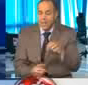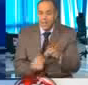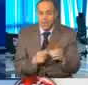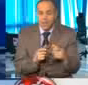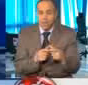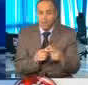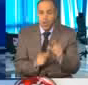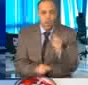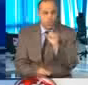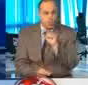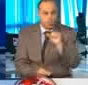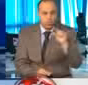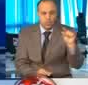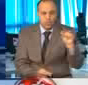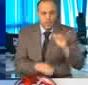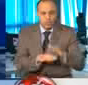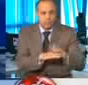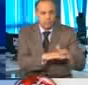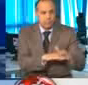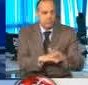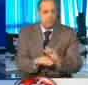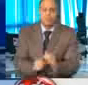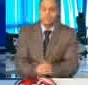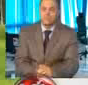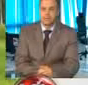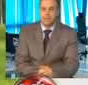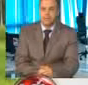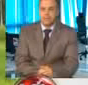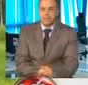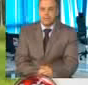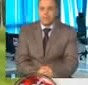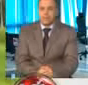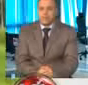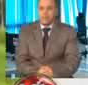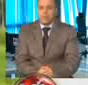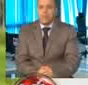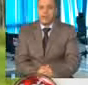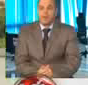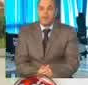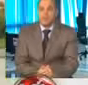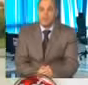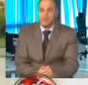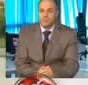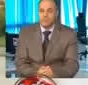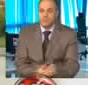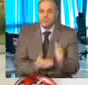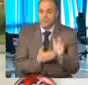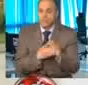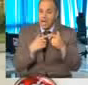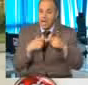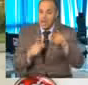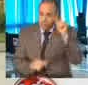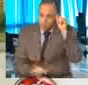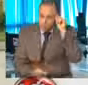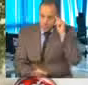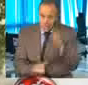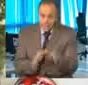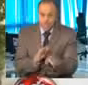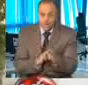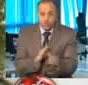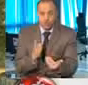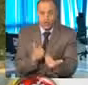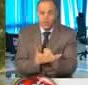العمومي وبجملة من التوصيات. بتقديم إعلان تونس نحو انطلاقة